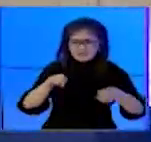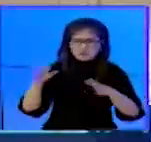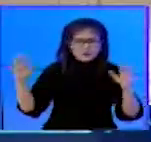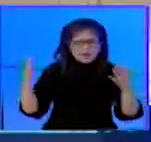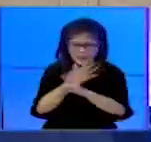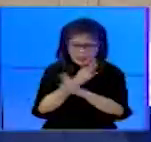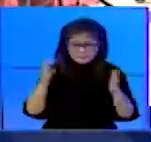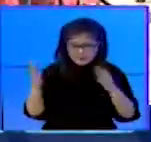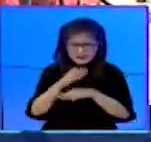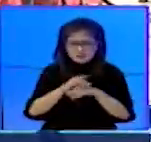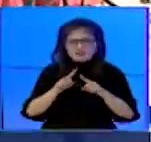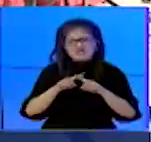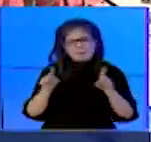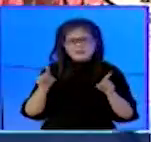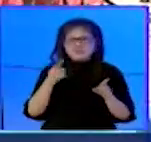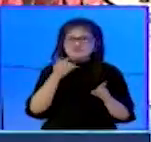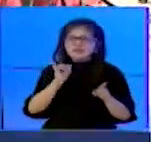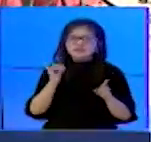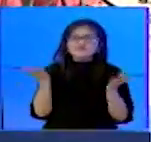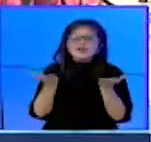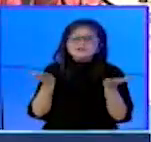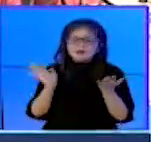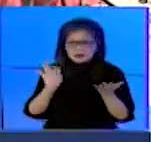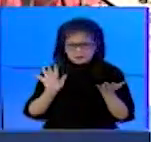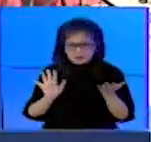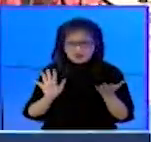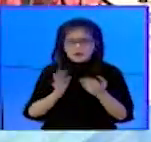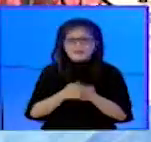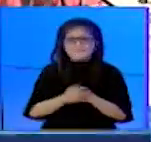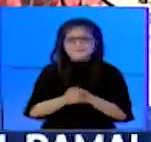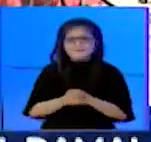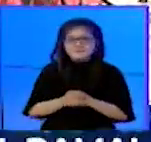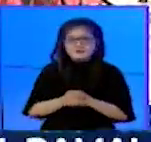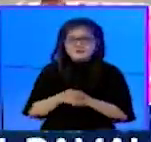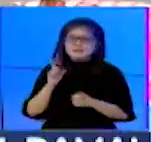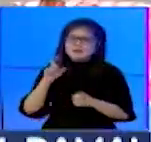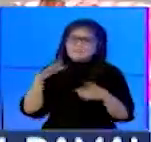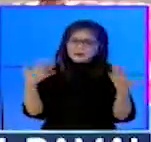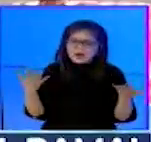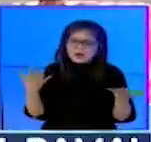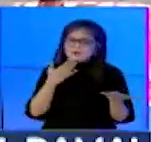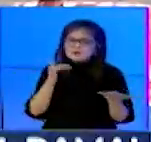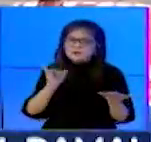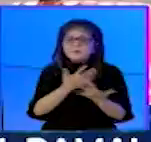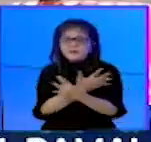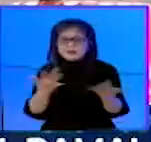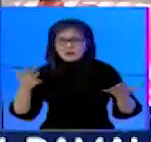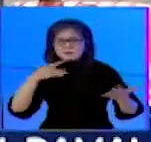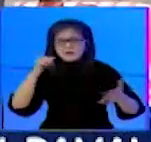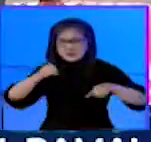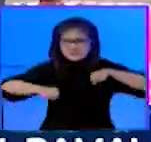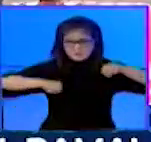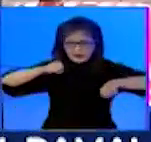memiliki cara baru menikmati kawasan wisata Pantai Ancol ini, yakni dengan mengelilingi kawasan ini menggunakan sepeda bersama dengan keluarga